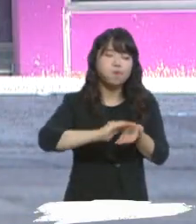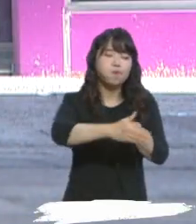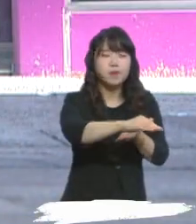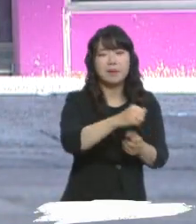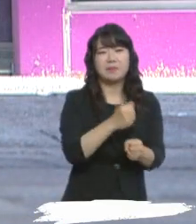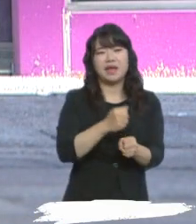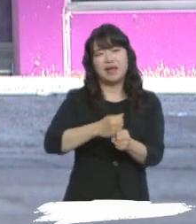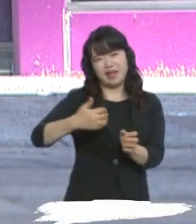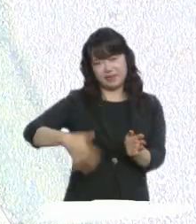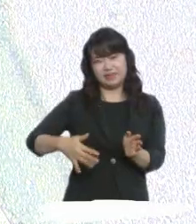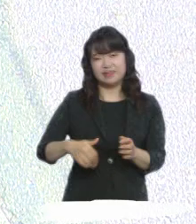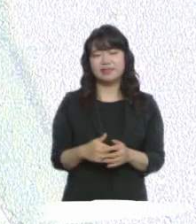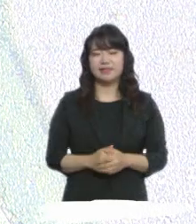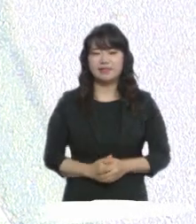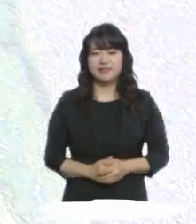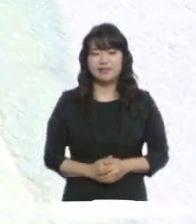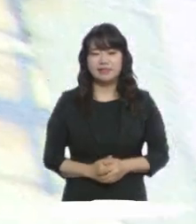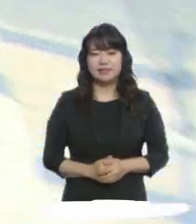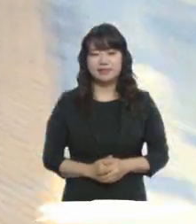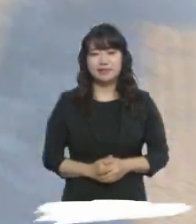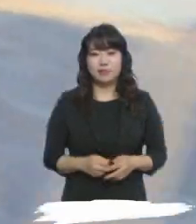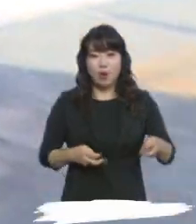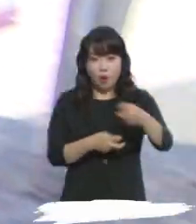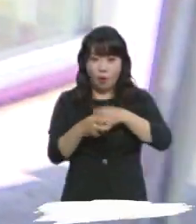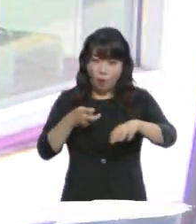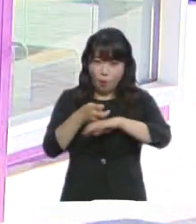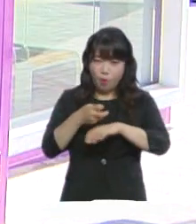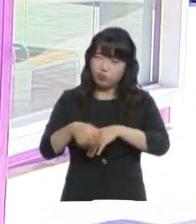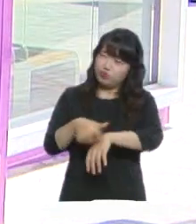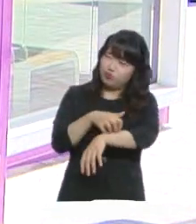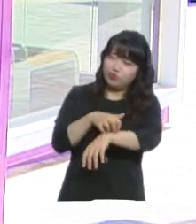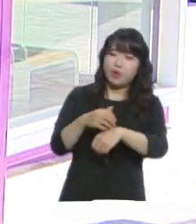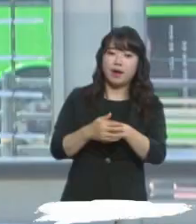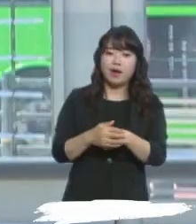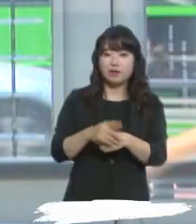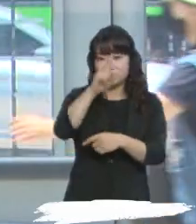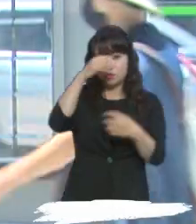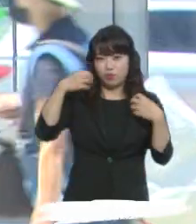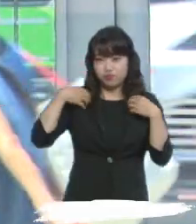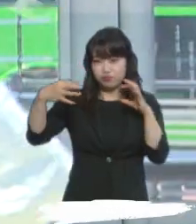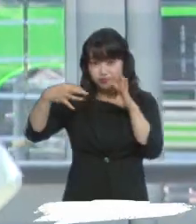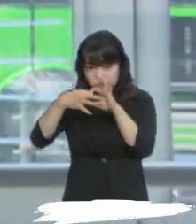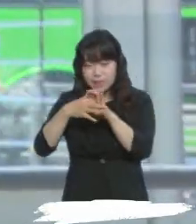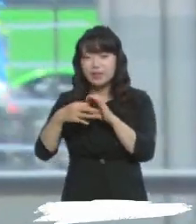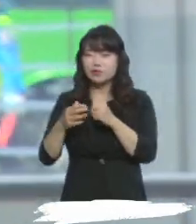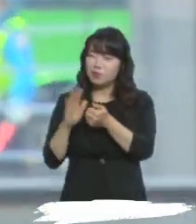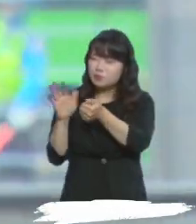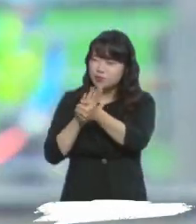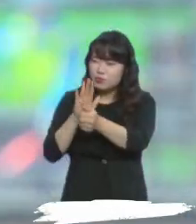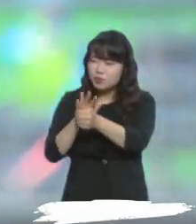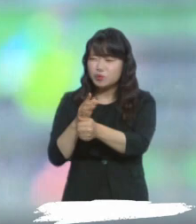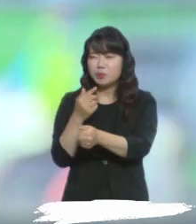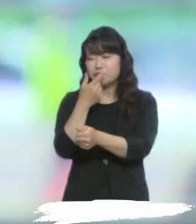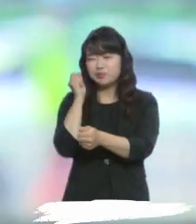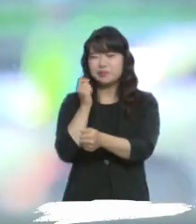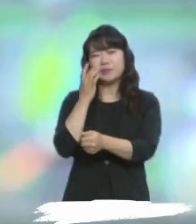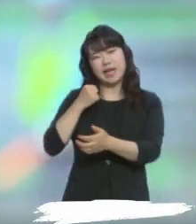않습니다. 교통 약자를 배려한 공공 디자인에 있어서는 아쉬움이 보이는